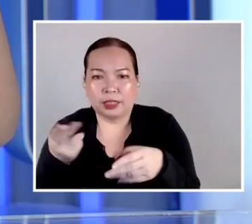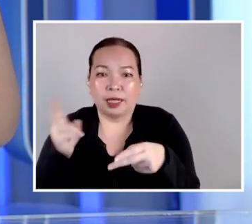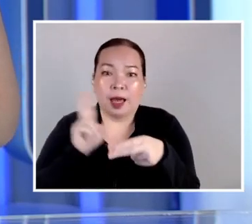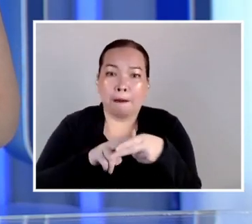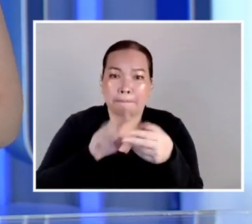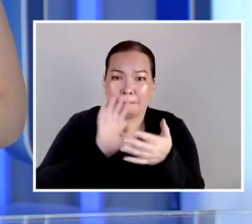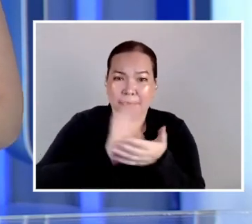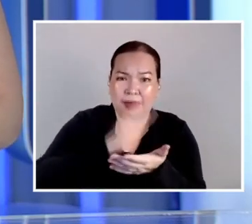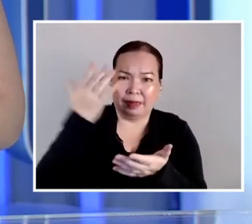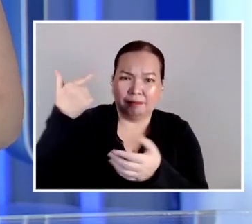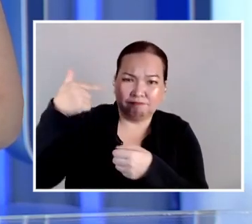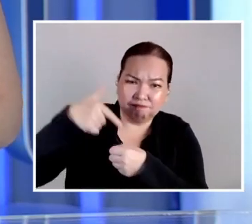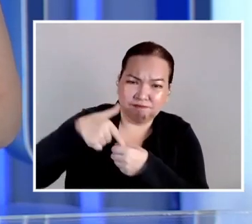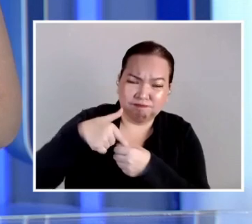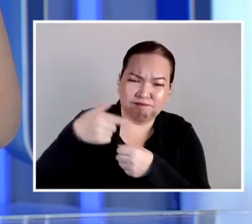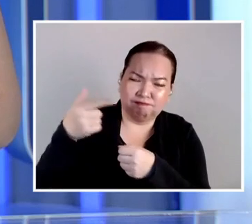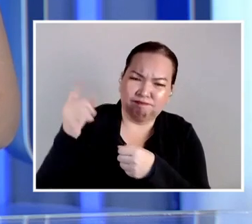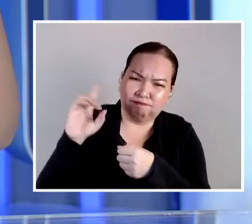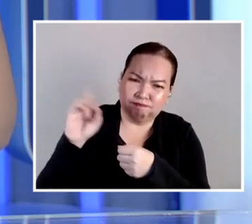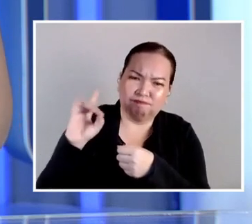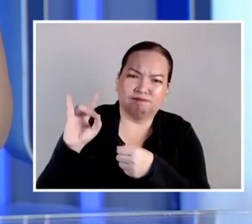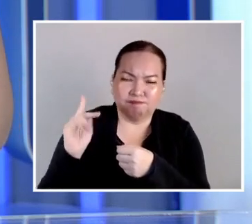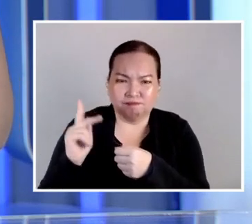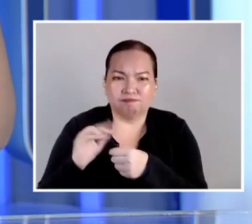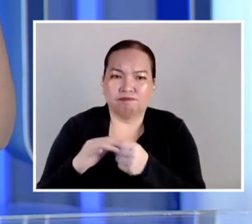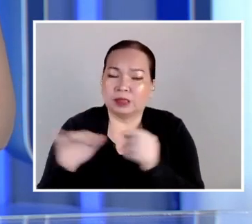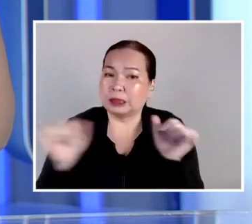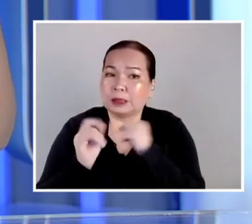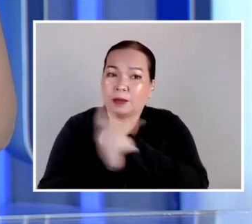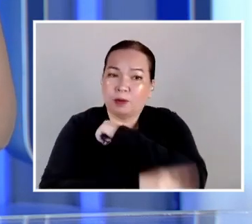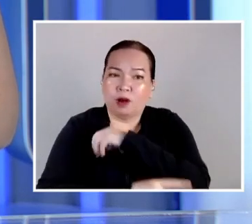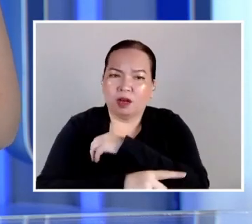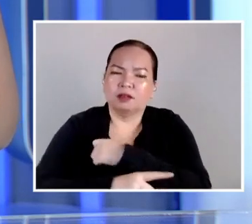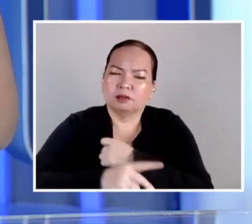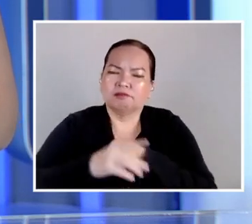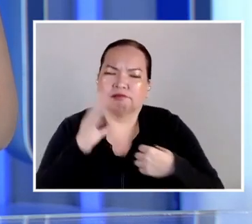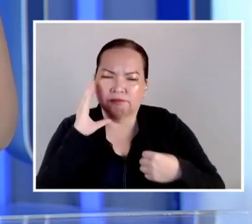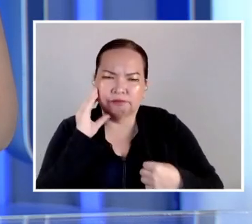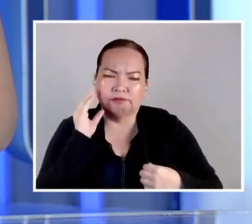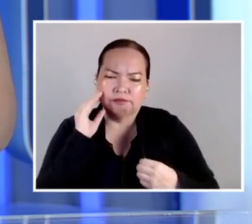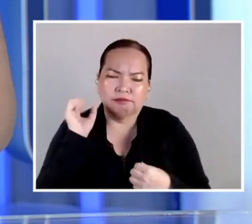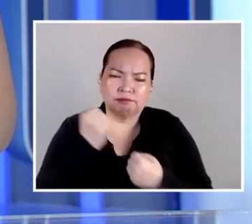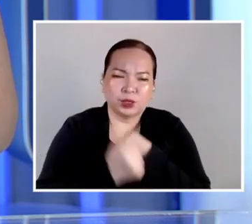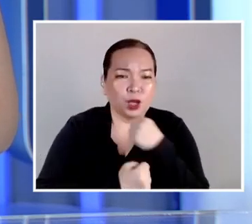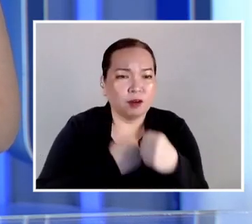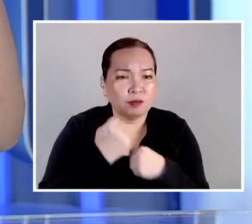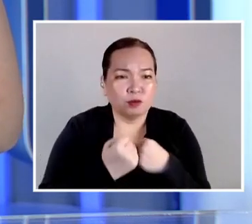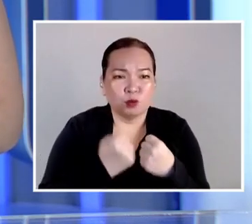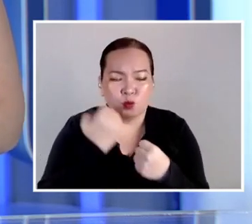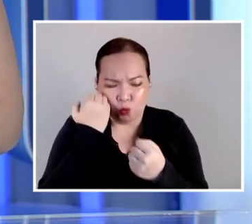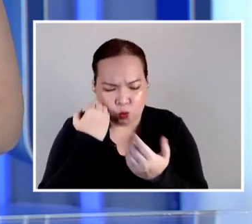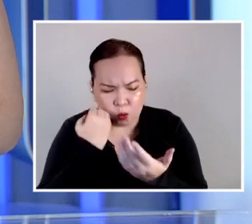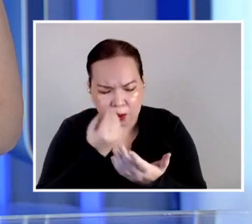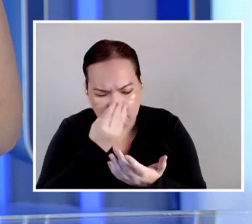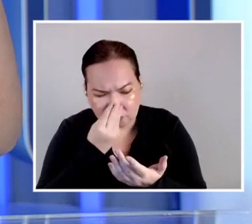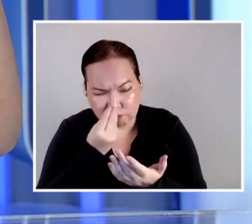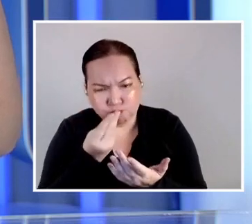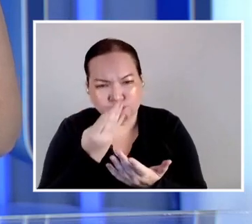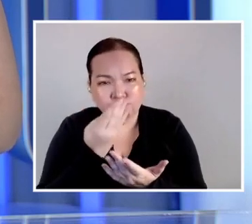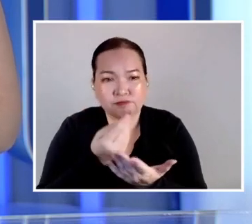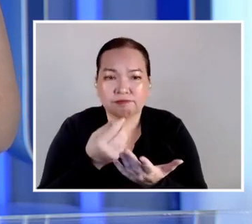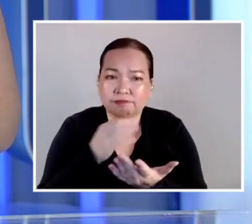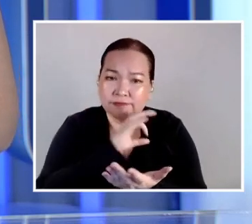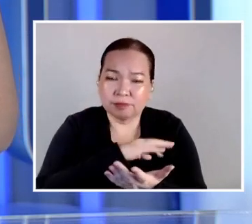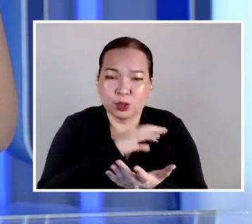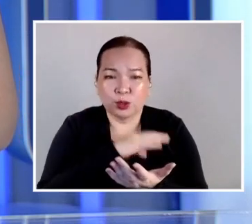kaninang umaga. Maging sa mga probinsya, ramdam din ng mga tsuper ang kakapusan ng kita dahil sa sobrang